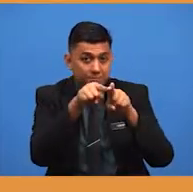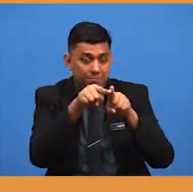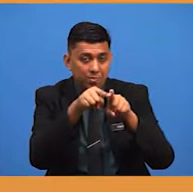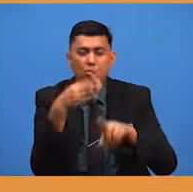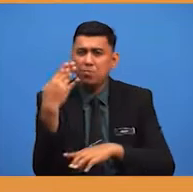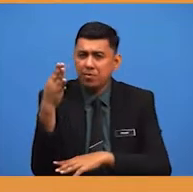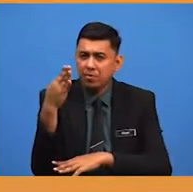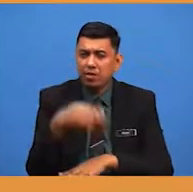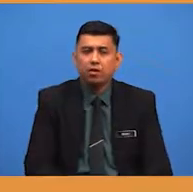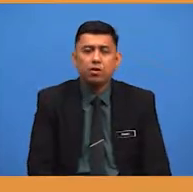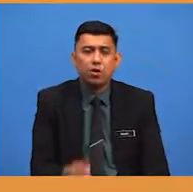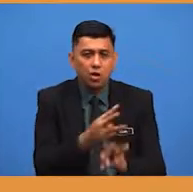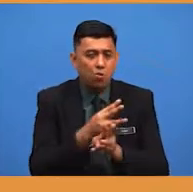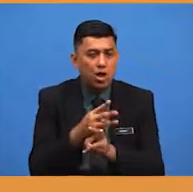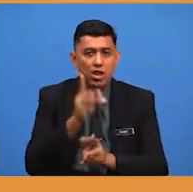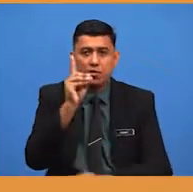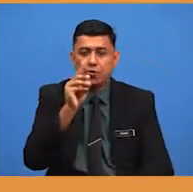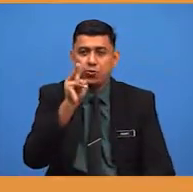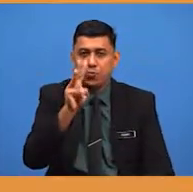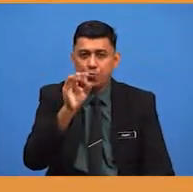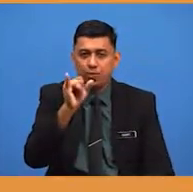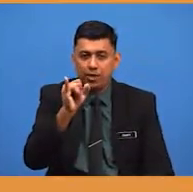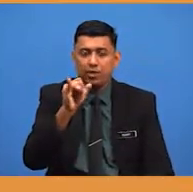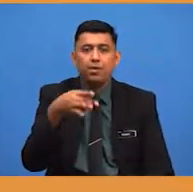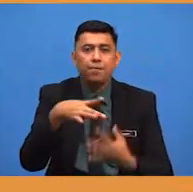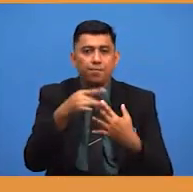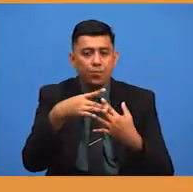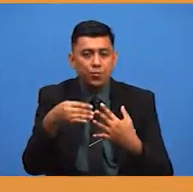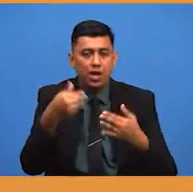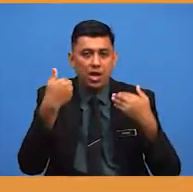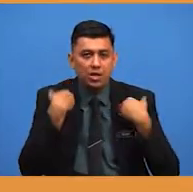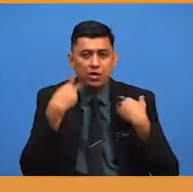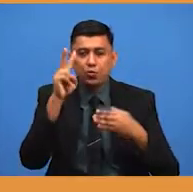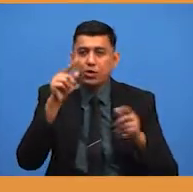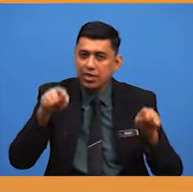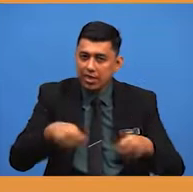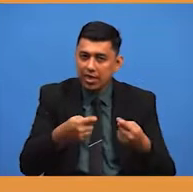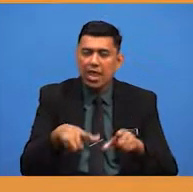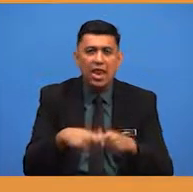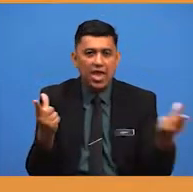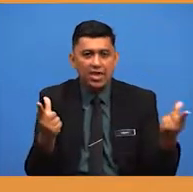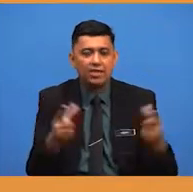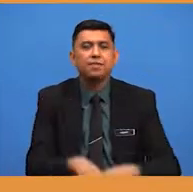bahagian struktur kawalan dua pilihan yang mengandungi dua tindakan berlainan.